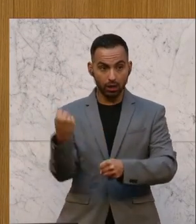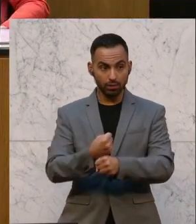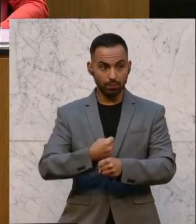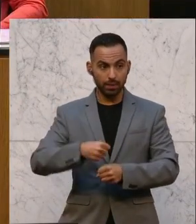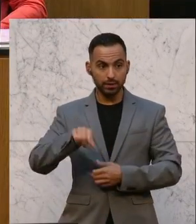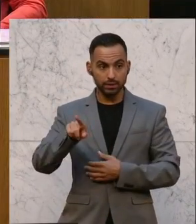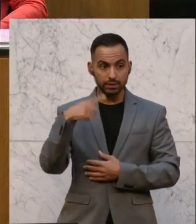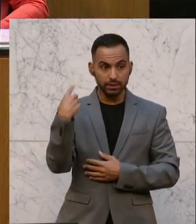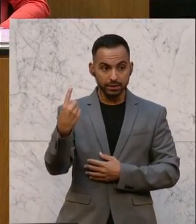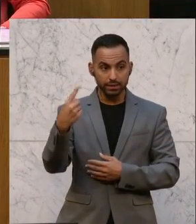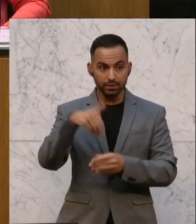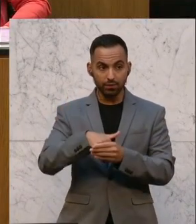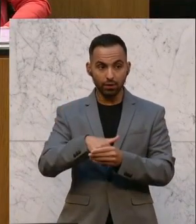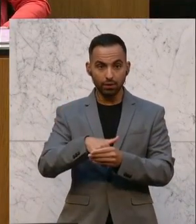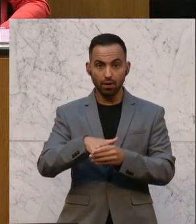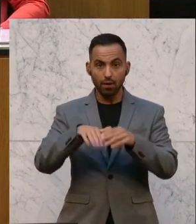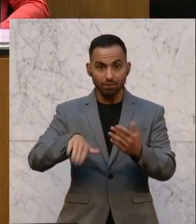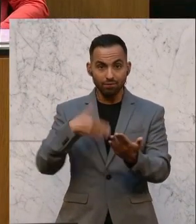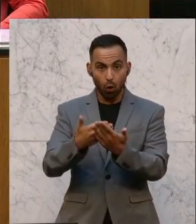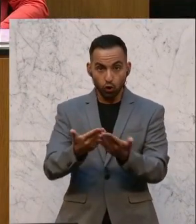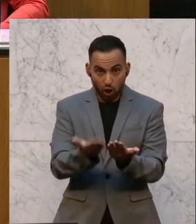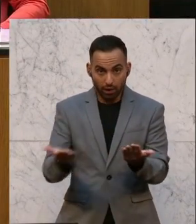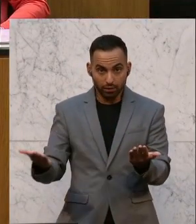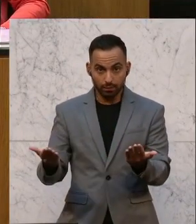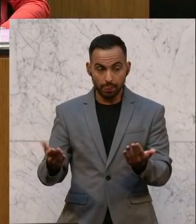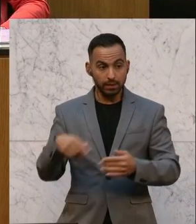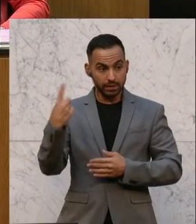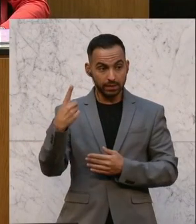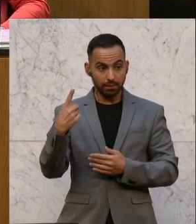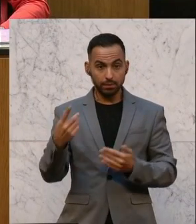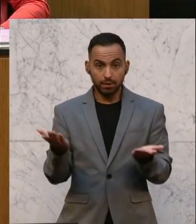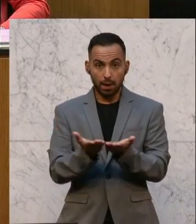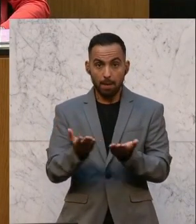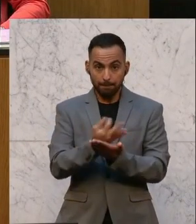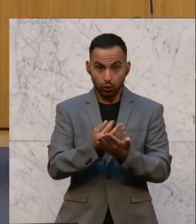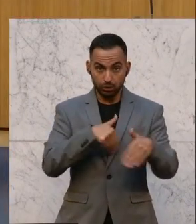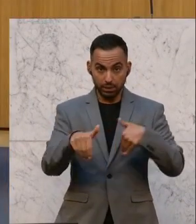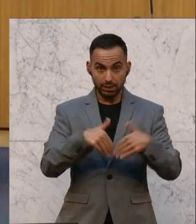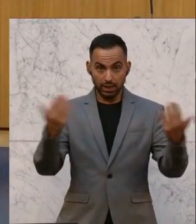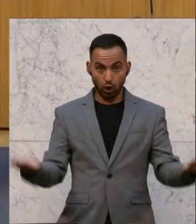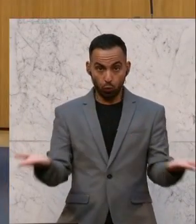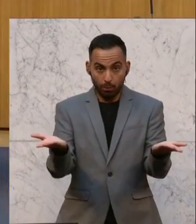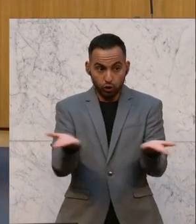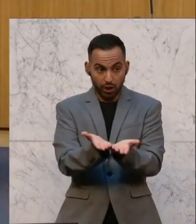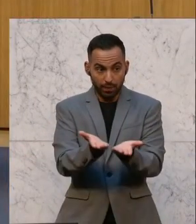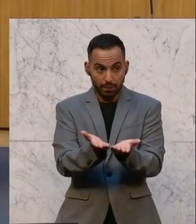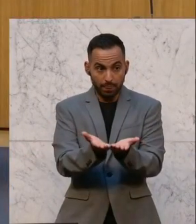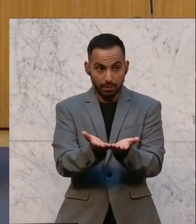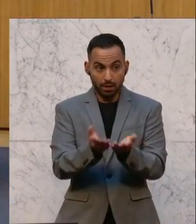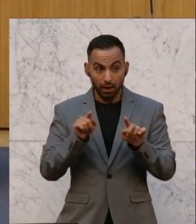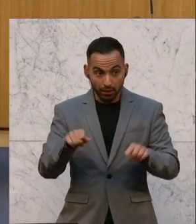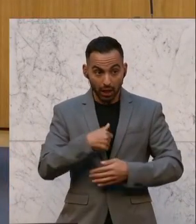der hackelt und der Vorschläge vorlegt. Trauen Sie sich gegenüberzustellen dem Herrn Bildungsminister? Das trauen Sie